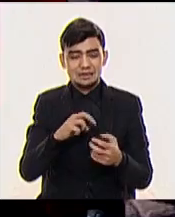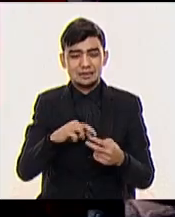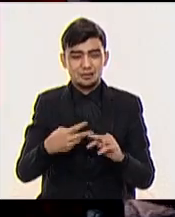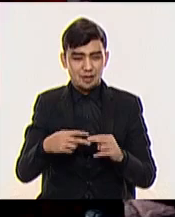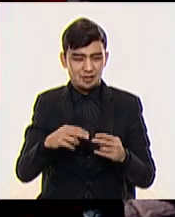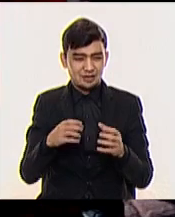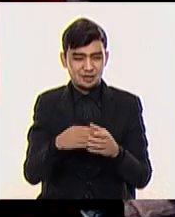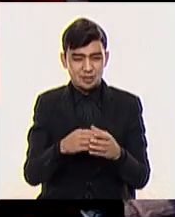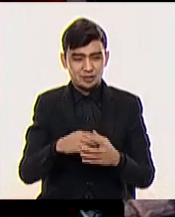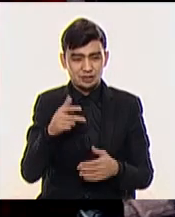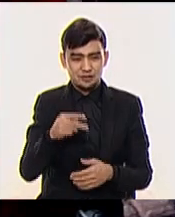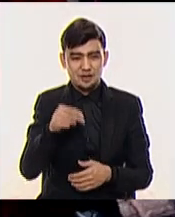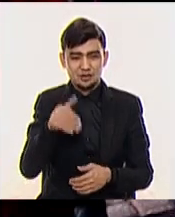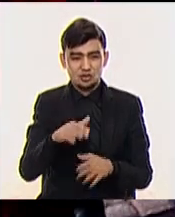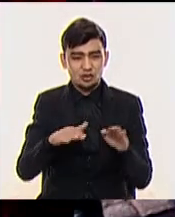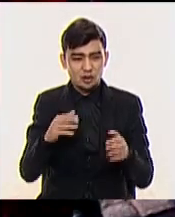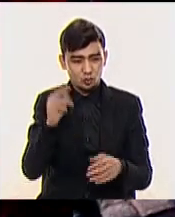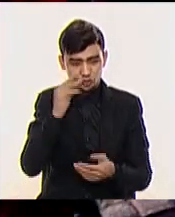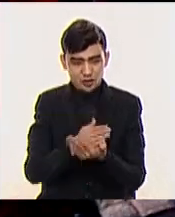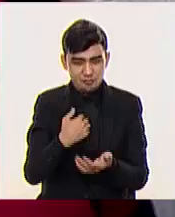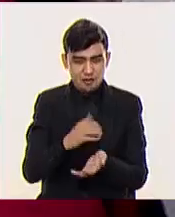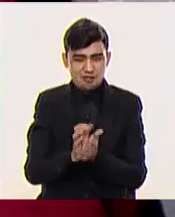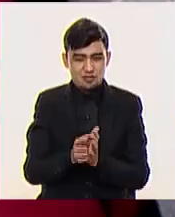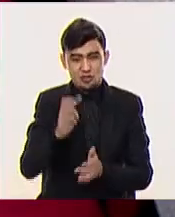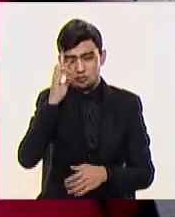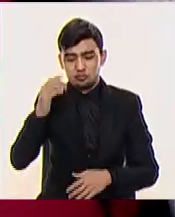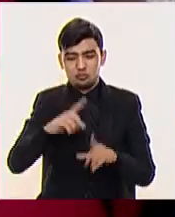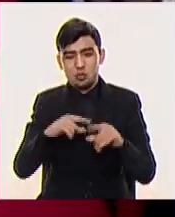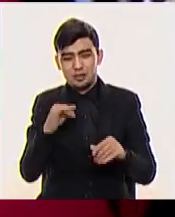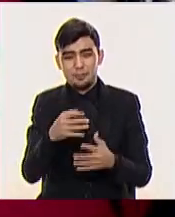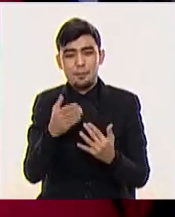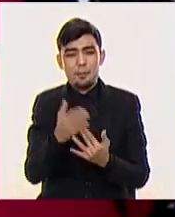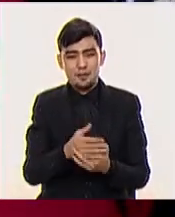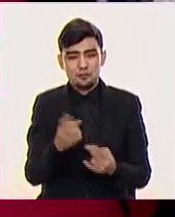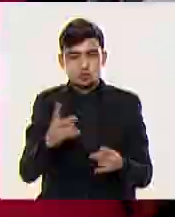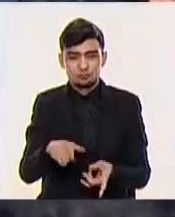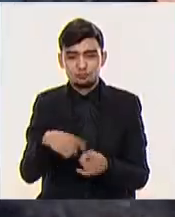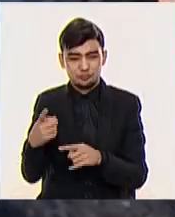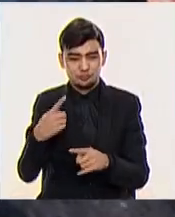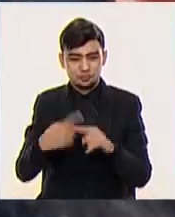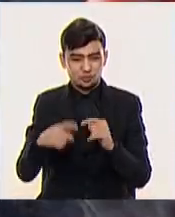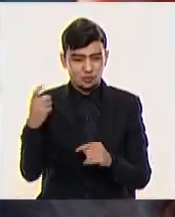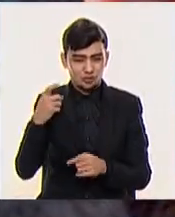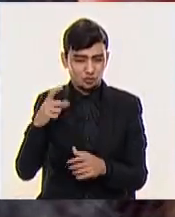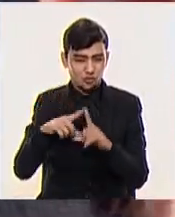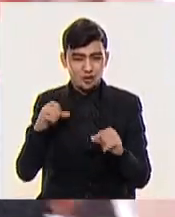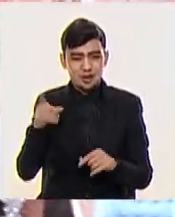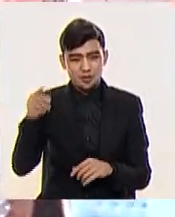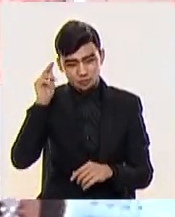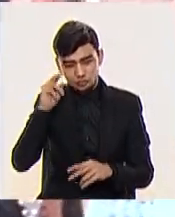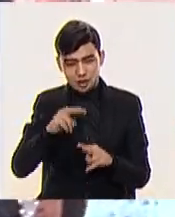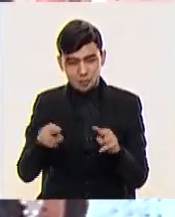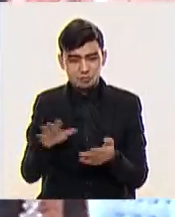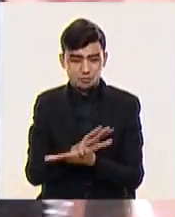почти 2000 детей. Поэтому, чтобы разгрузить государственную школу, часть учеников решили перевести в частную. Обучение там